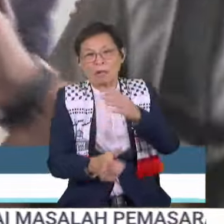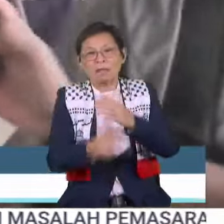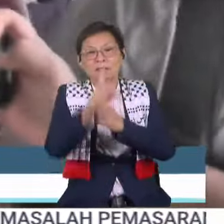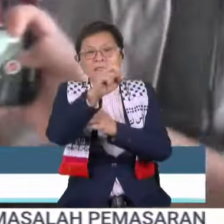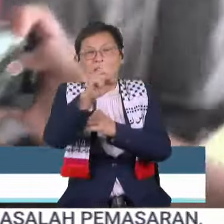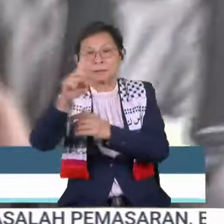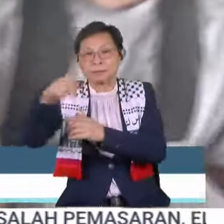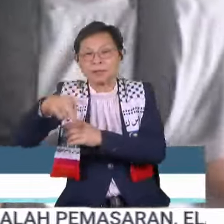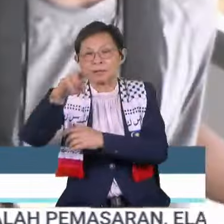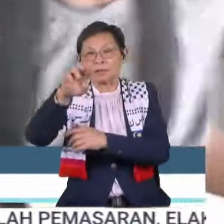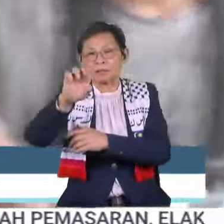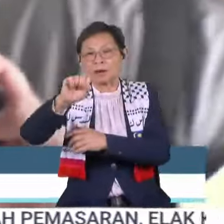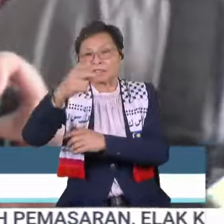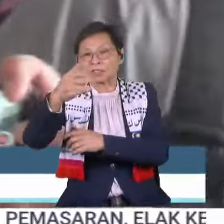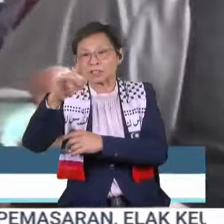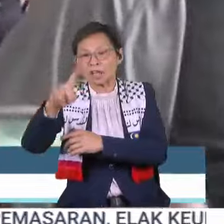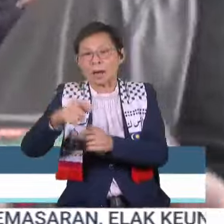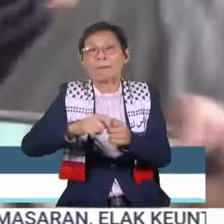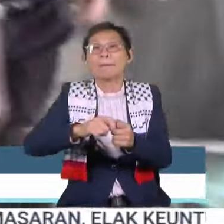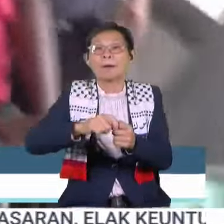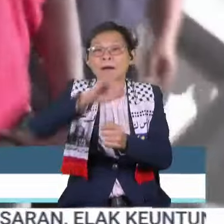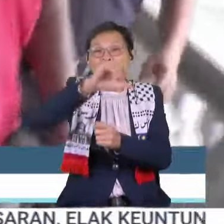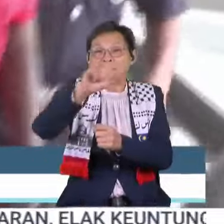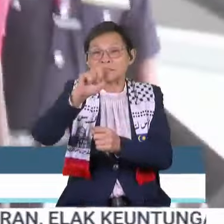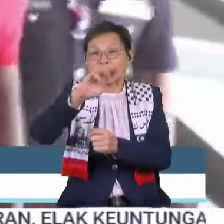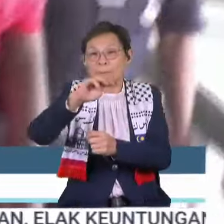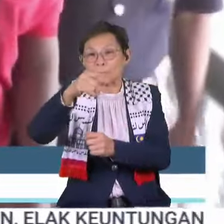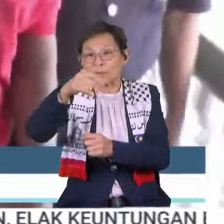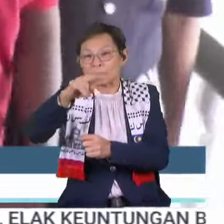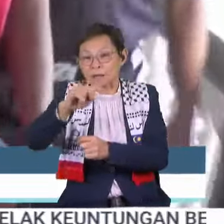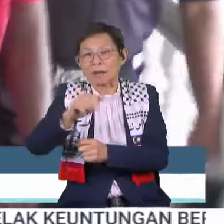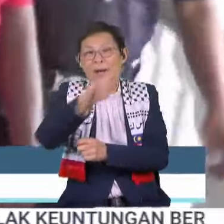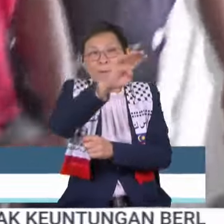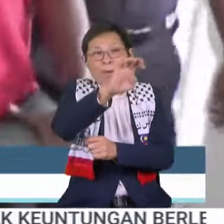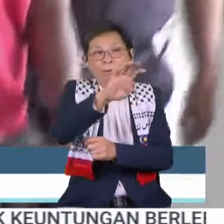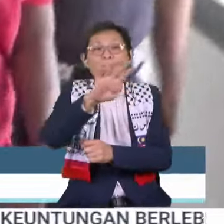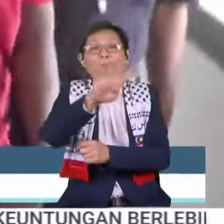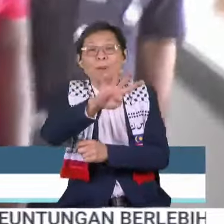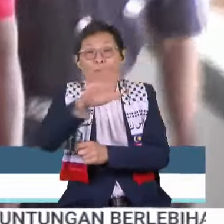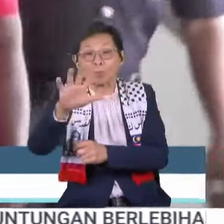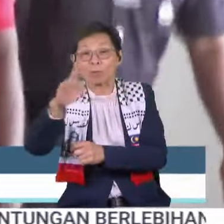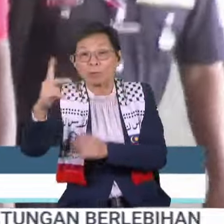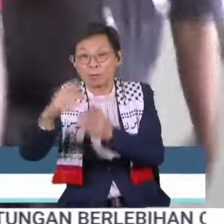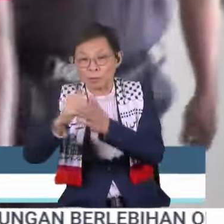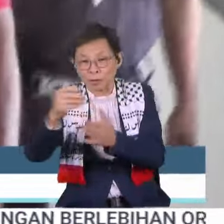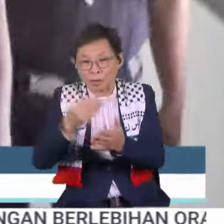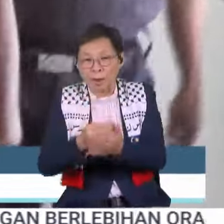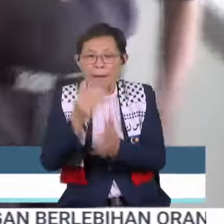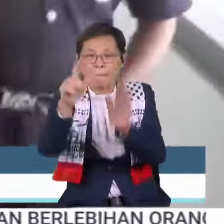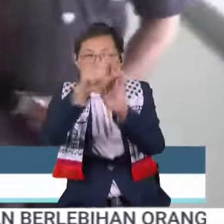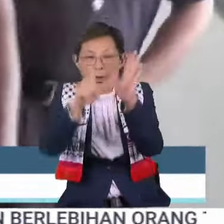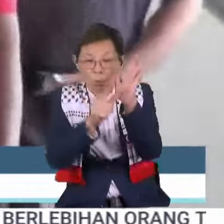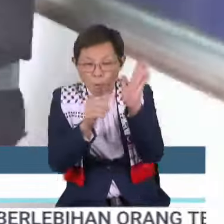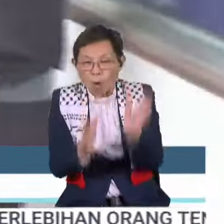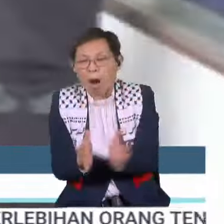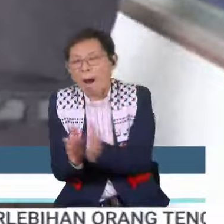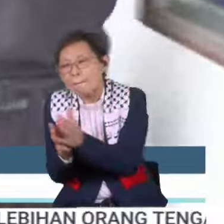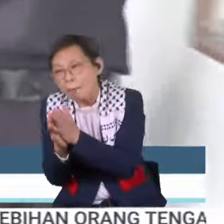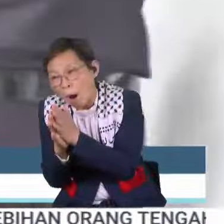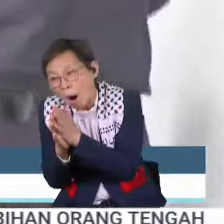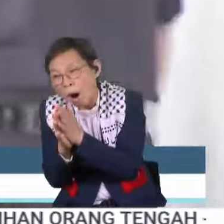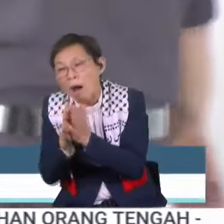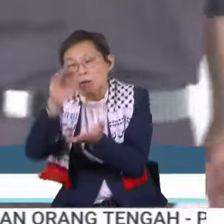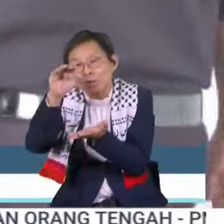pendakwa Raya rashidah baharum menawarkan jaminan sebanyak r45,000 terhadap tertuduh peguam tertuduh k sharavin bagaimanapun memohon